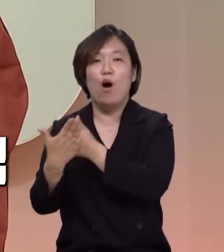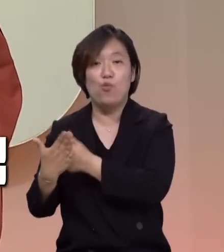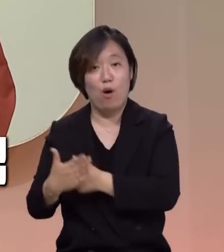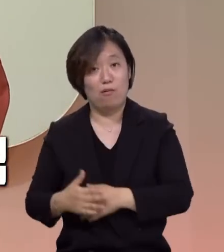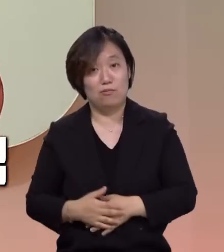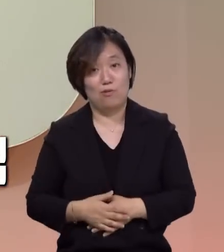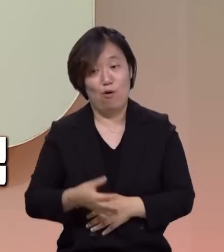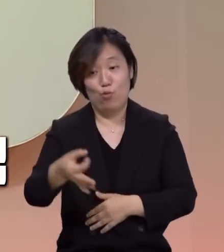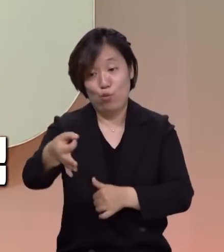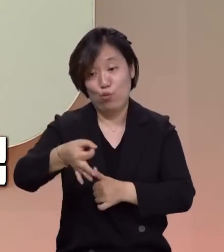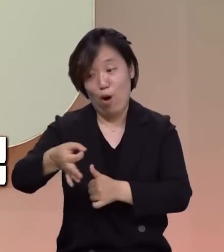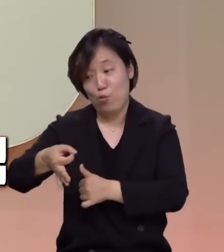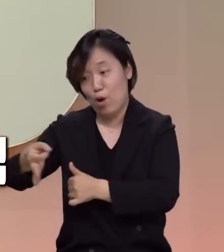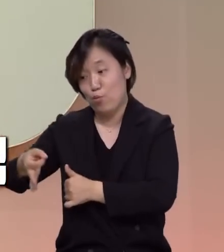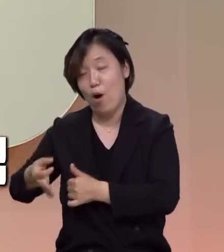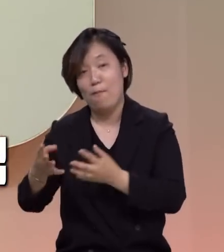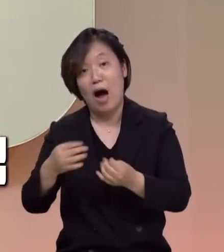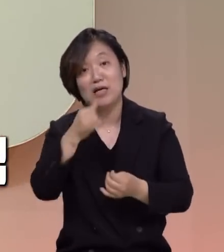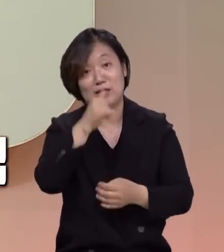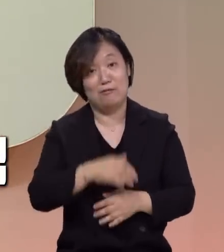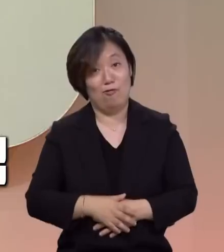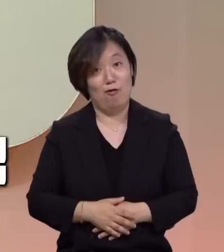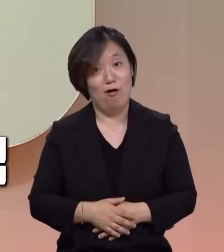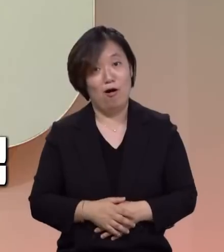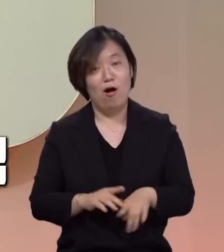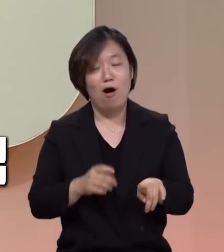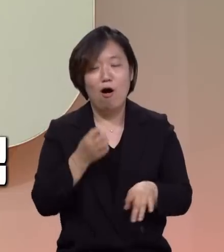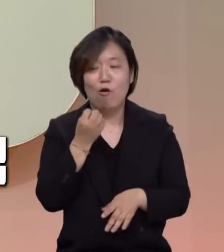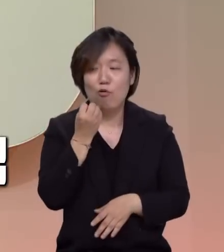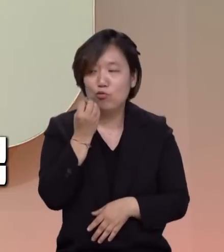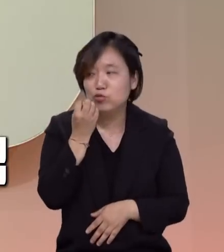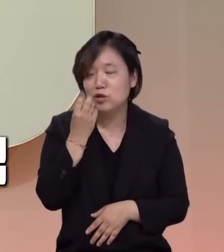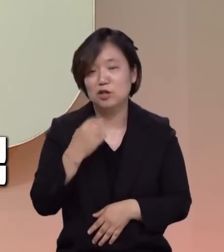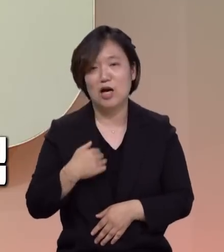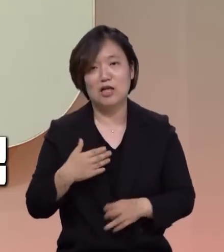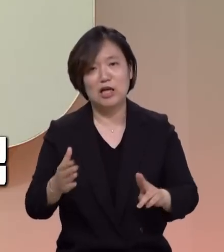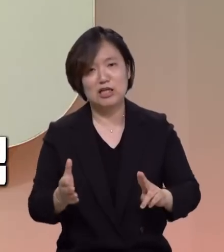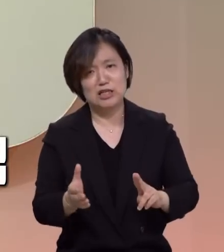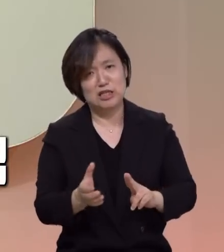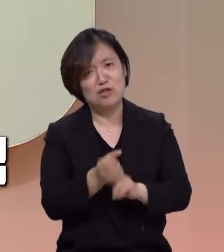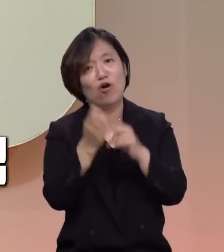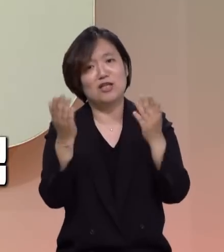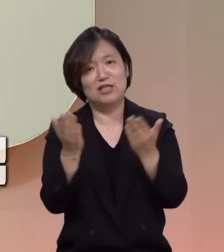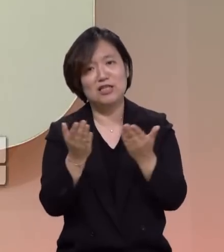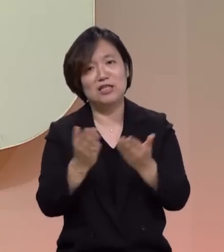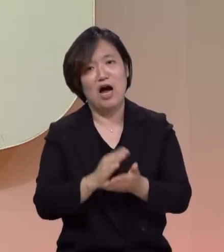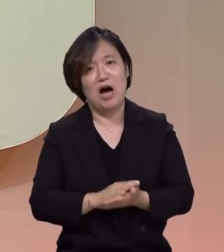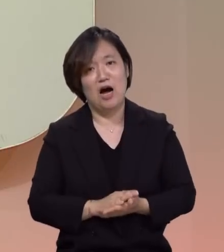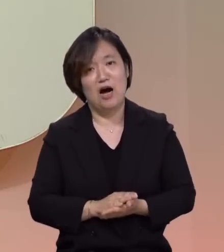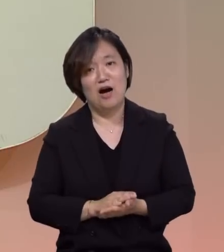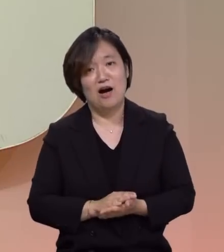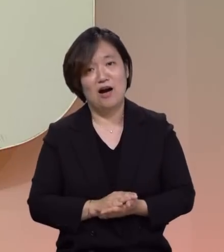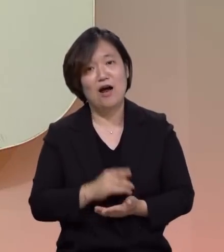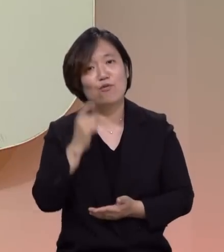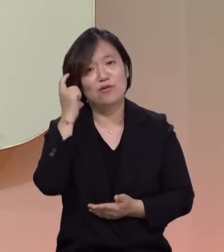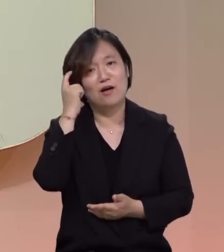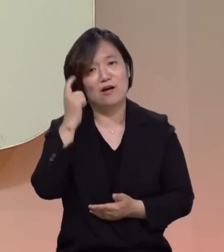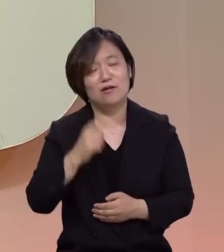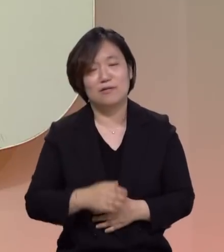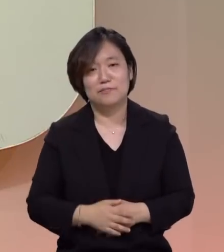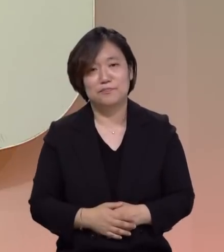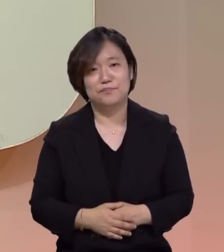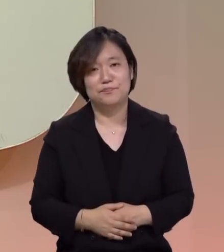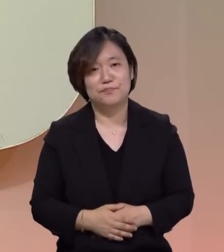정말 와 신기하다 와 정말 지적 같은 일이다라고 말할 수밖에 없을 정도로